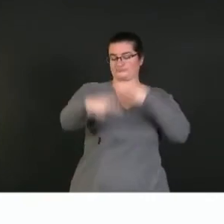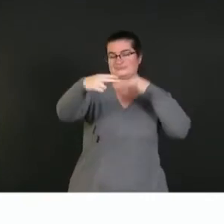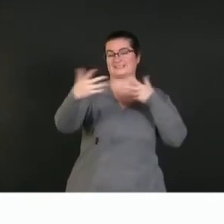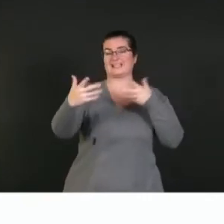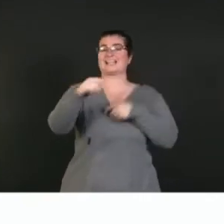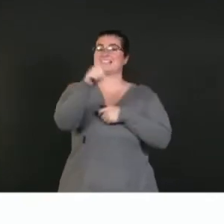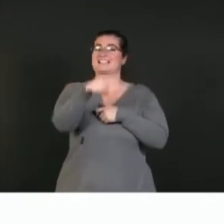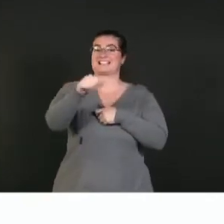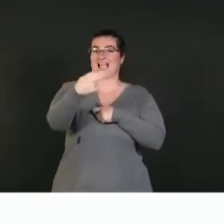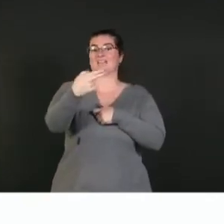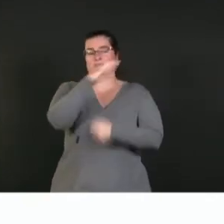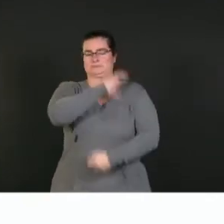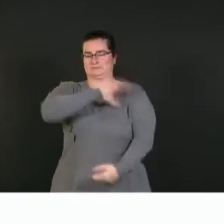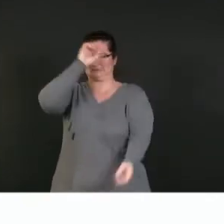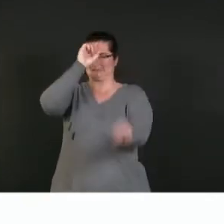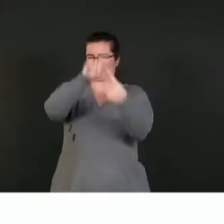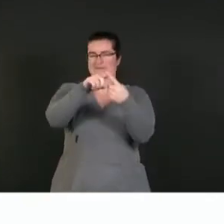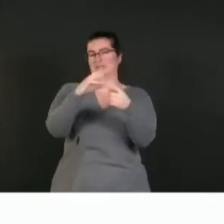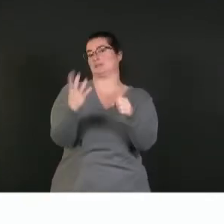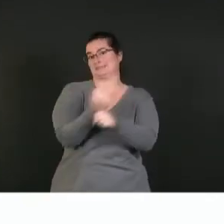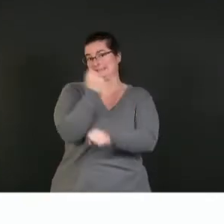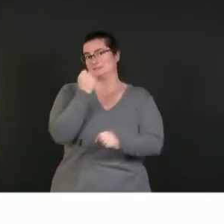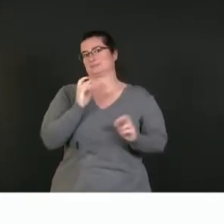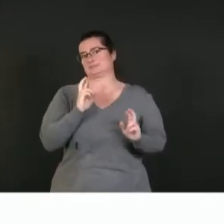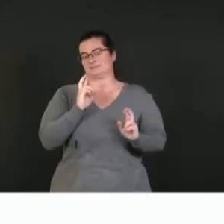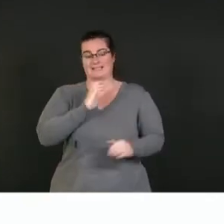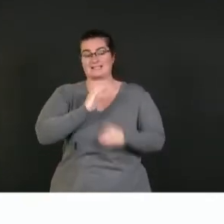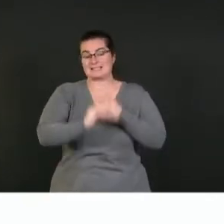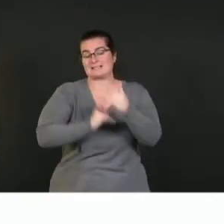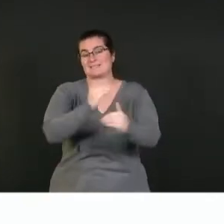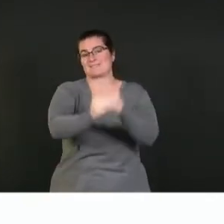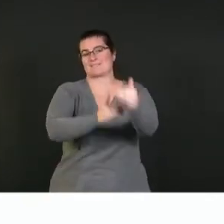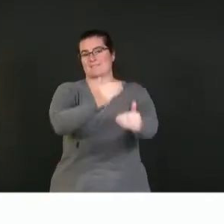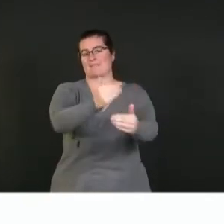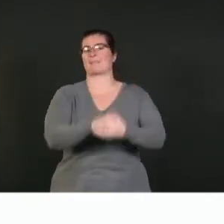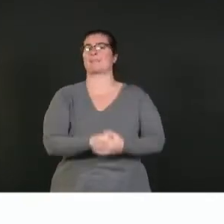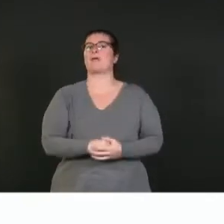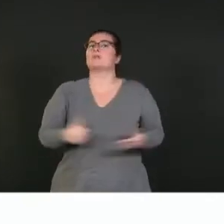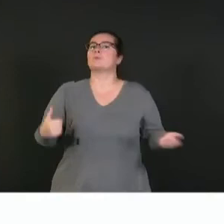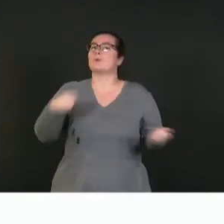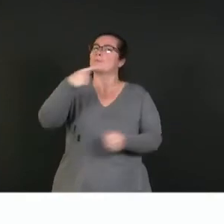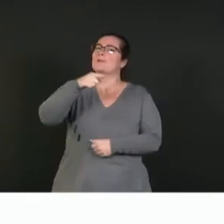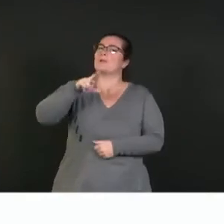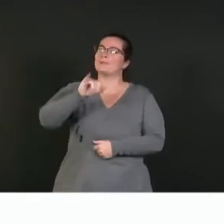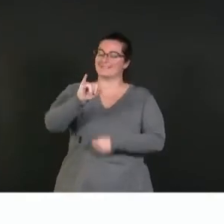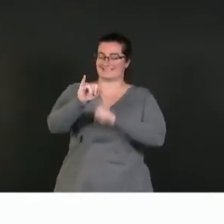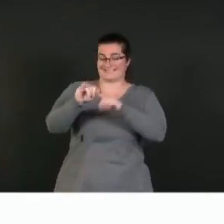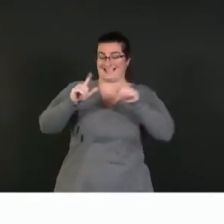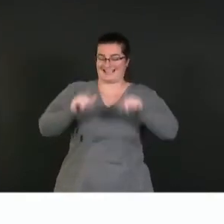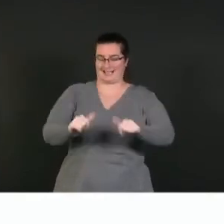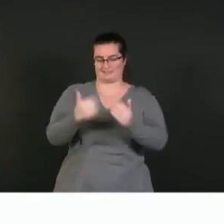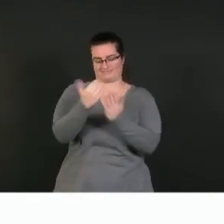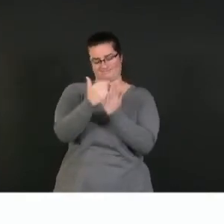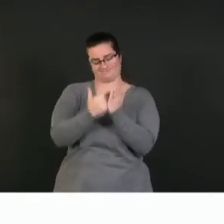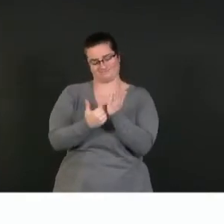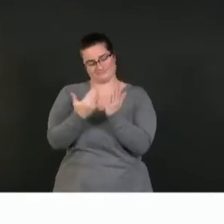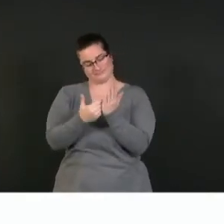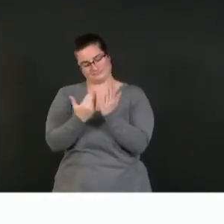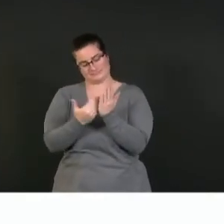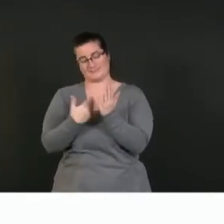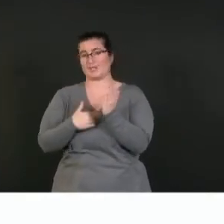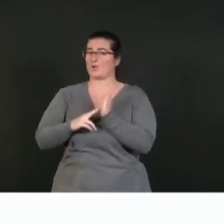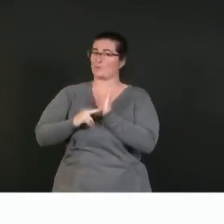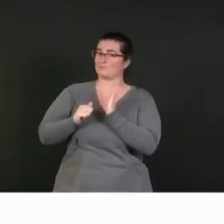zéro artificialisation. Et donc, quand on prend un PLUI dans son état, eh bien, il y a des projets qui sont des coupes-parties, qui